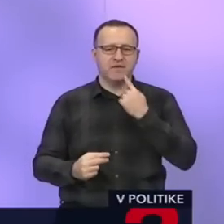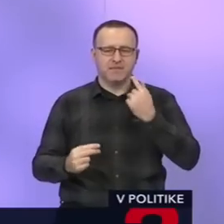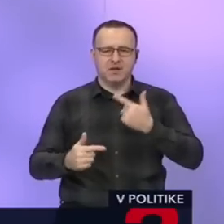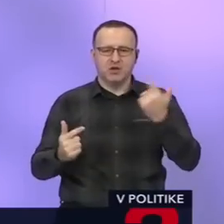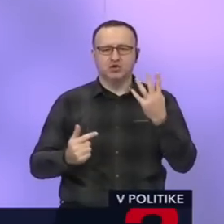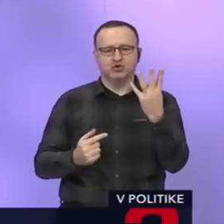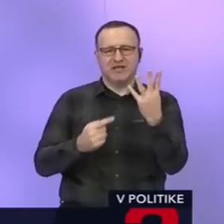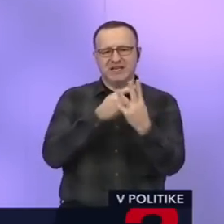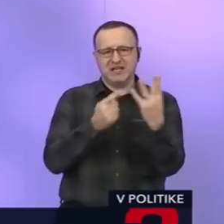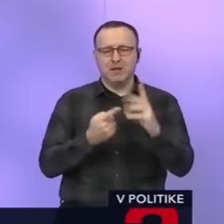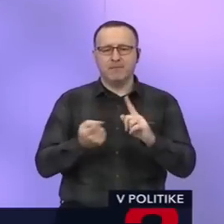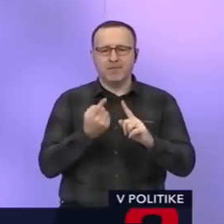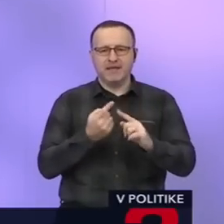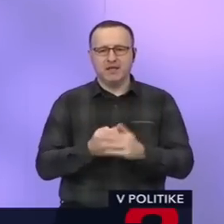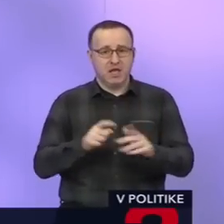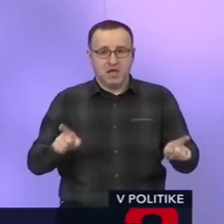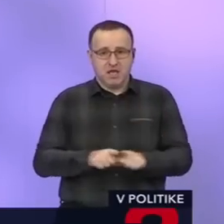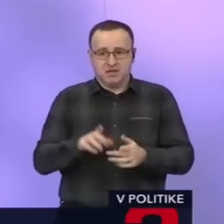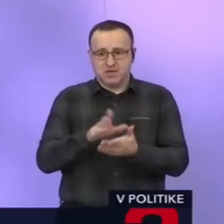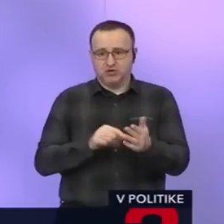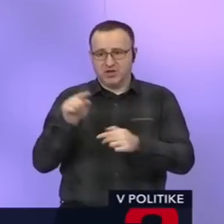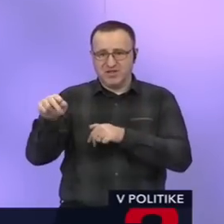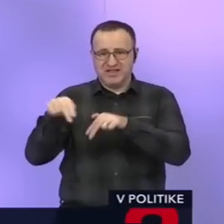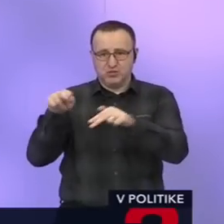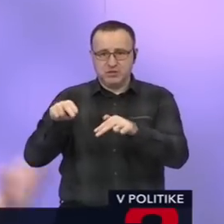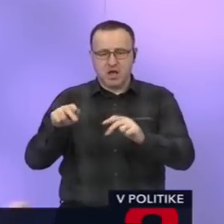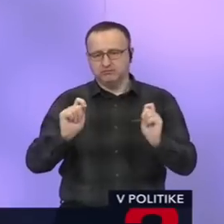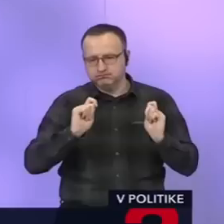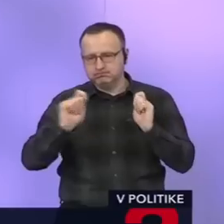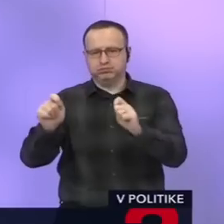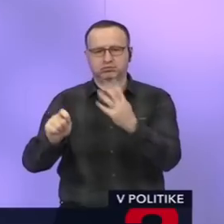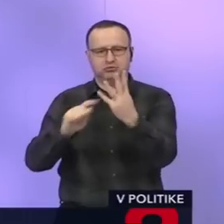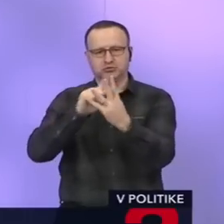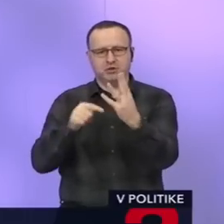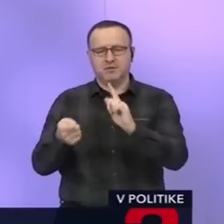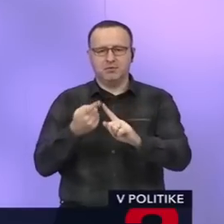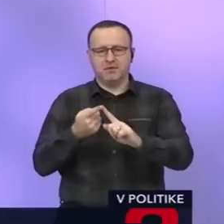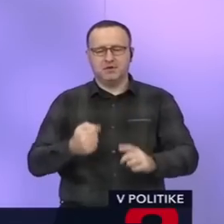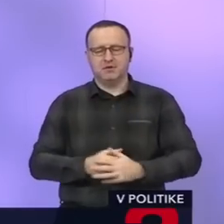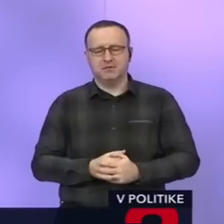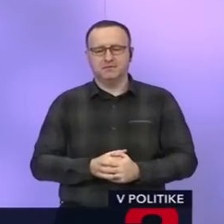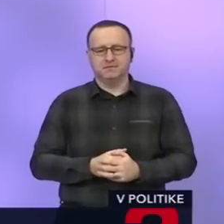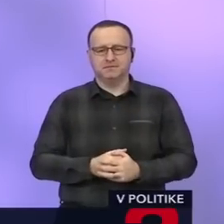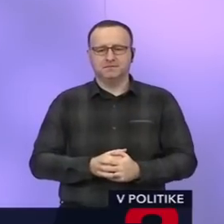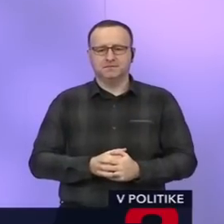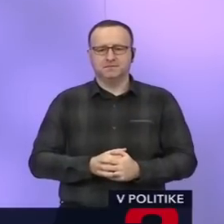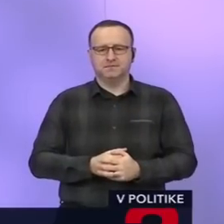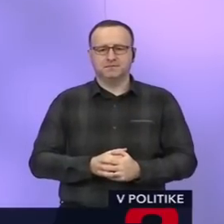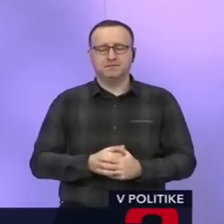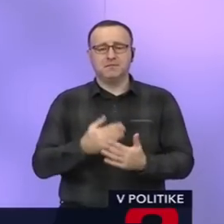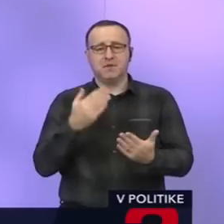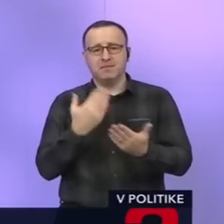podmienky, ktoré sme okamžite, keď sa začala táto diskusia vo verejnom priestore, ktoré sme položili,